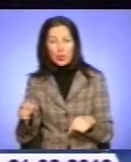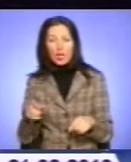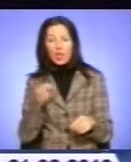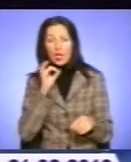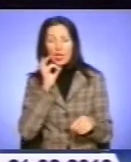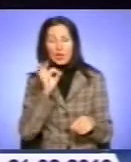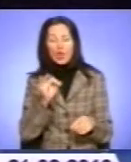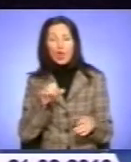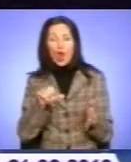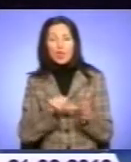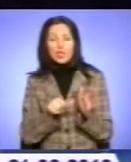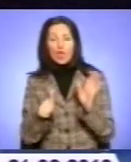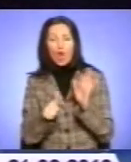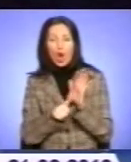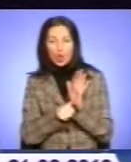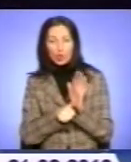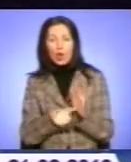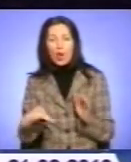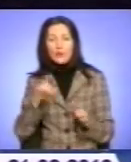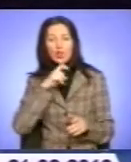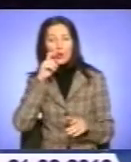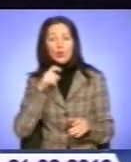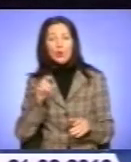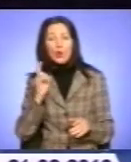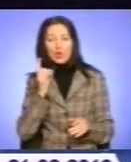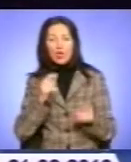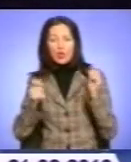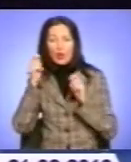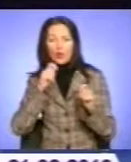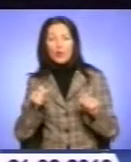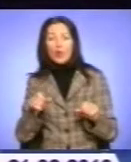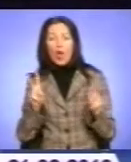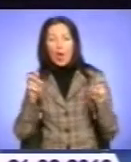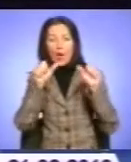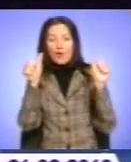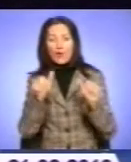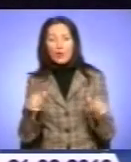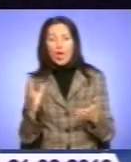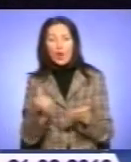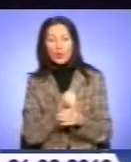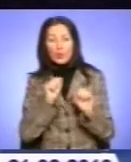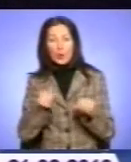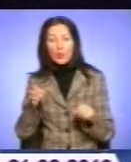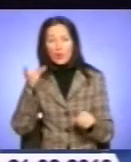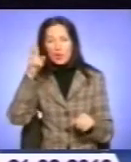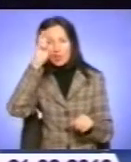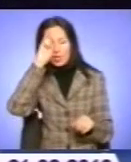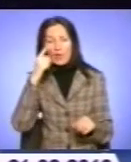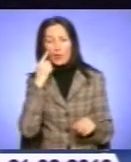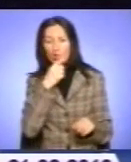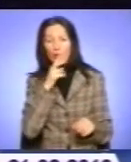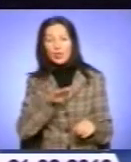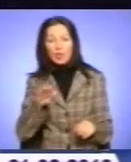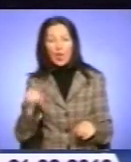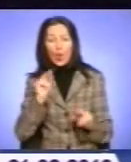учасники 6-го Всеукраїнського дитячого форуму «Формула успіху правової держави очима дітей». Учні з різних куточків